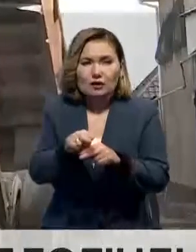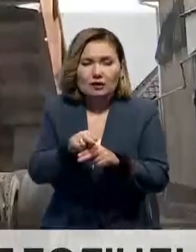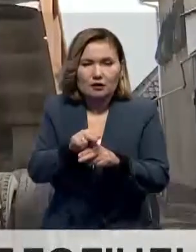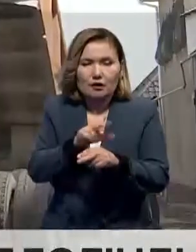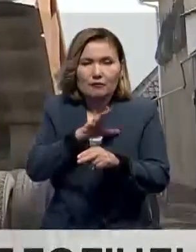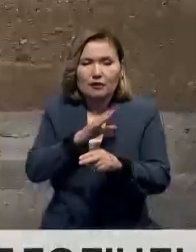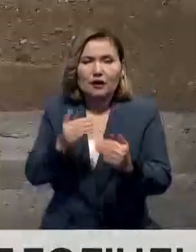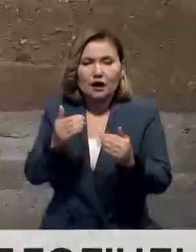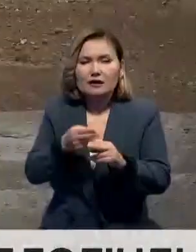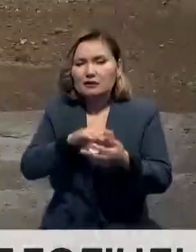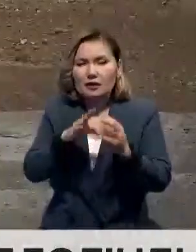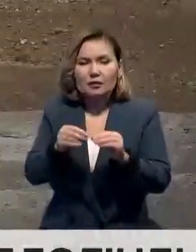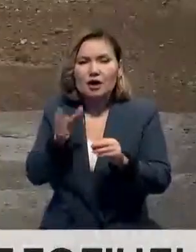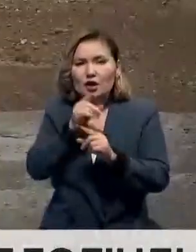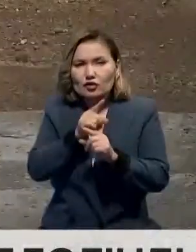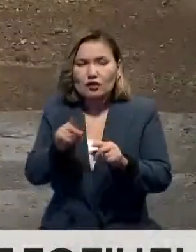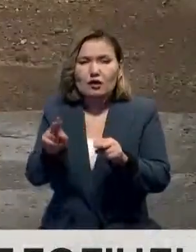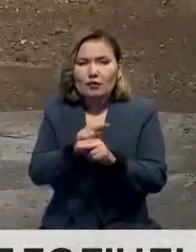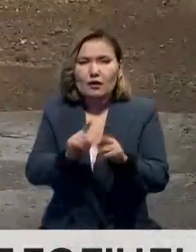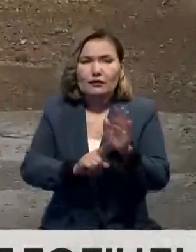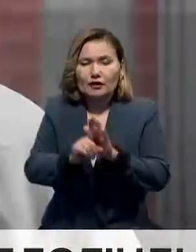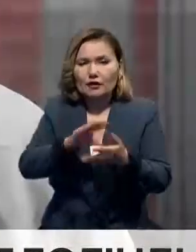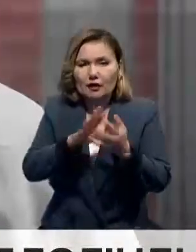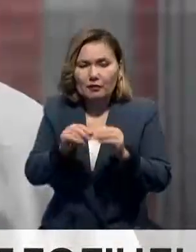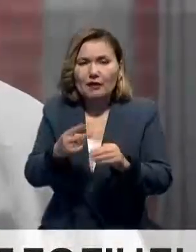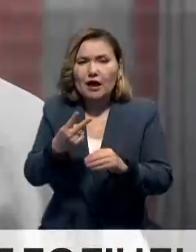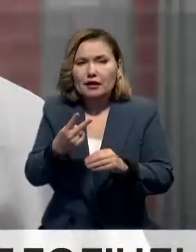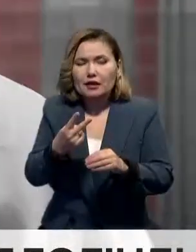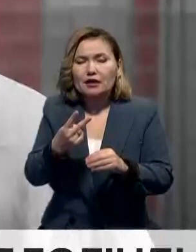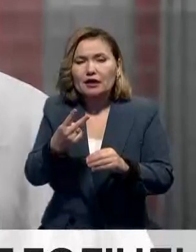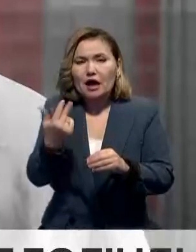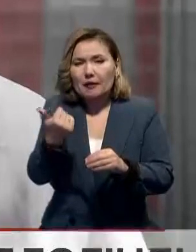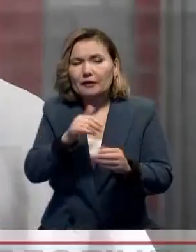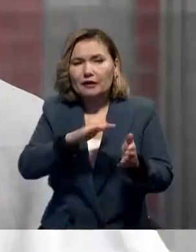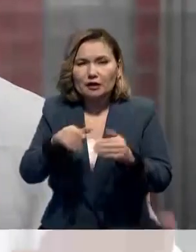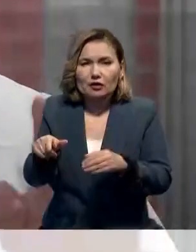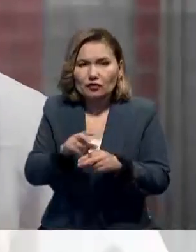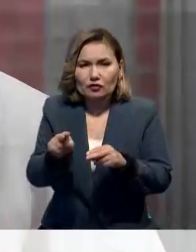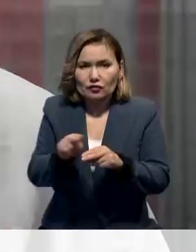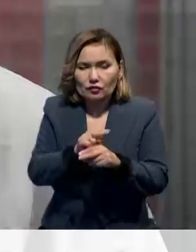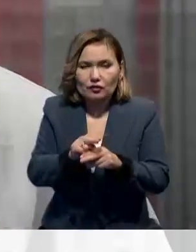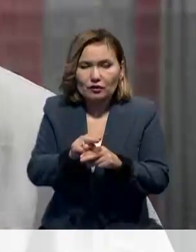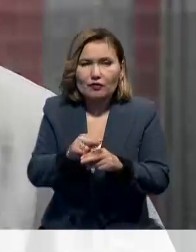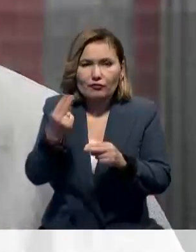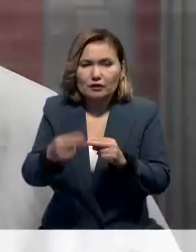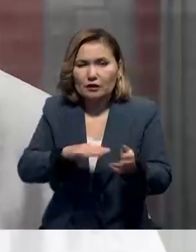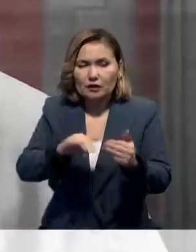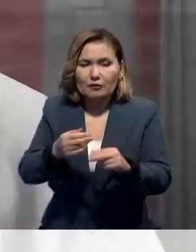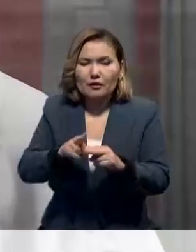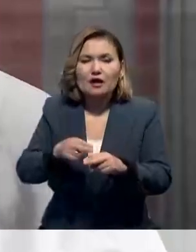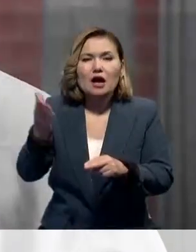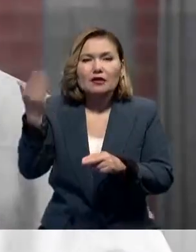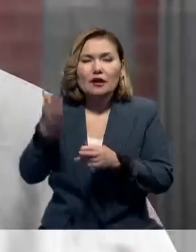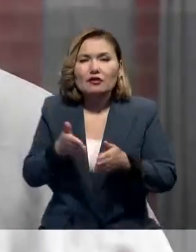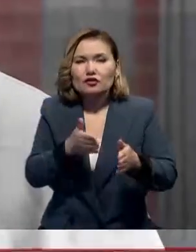тозды. Енді екі аптадан соң тұрғындар тақтайдай тегіс жолмен жүреді. Көшеміз біраздан бері жөндеу көрмеген еді. Шаңбыр жауса балаларымыз лай